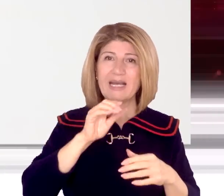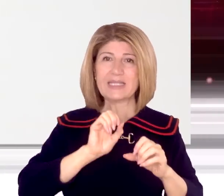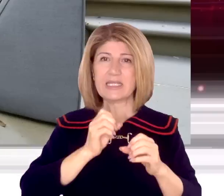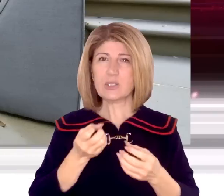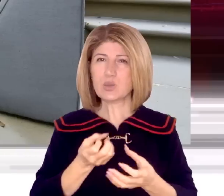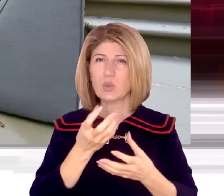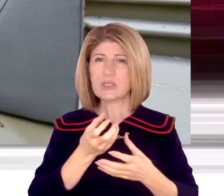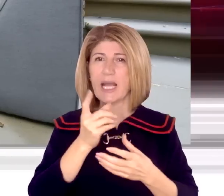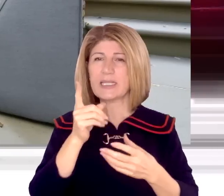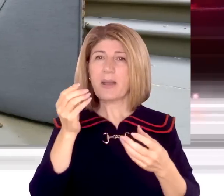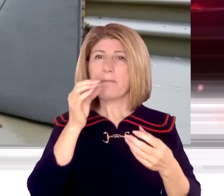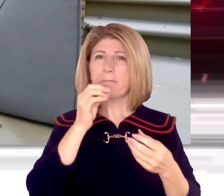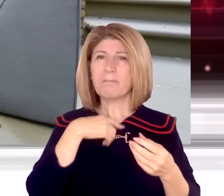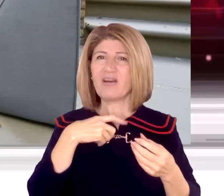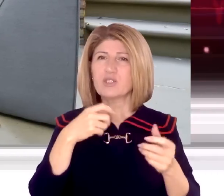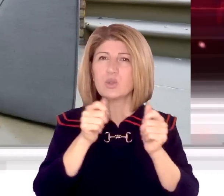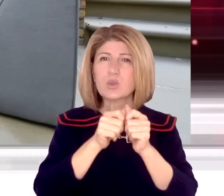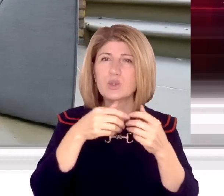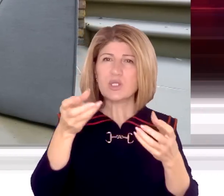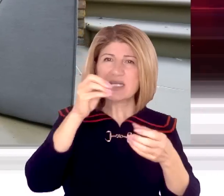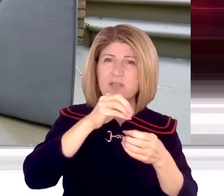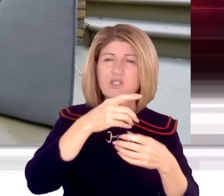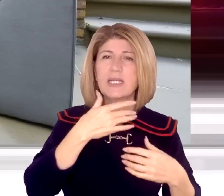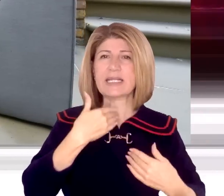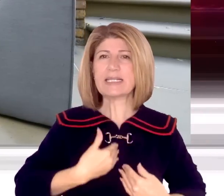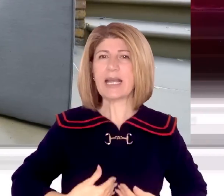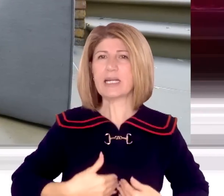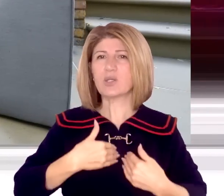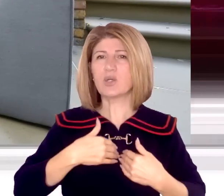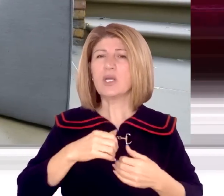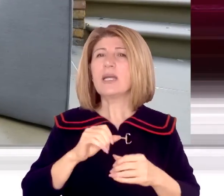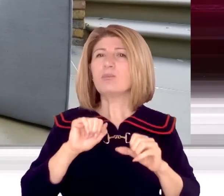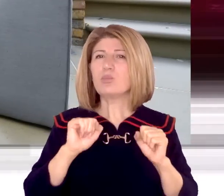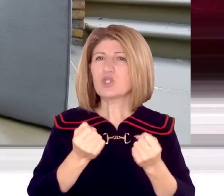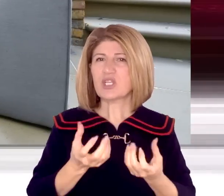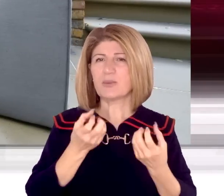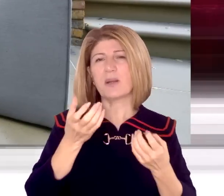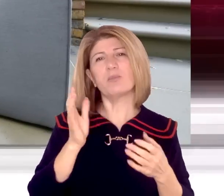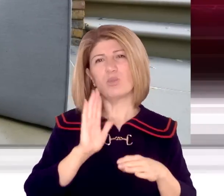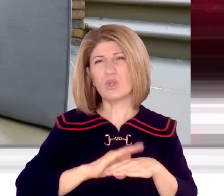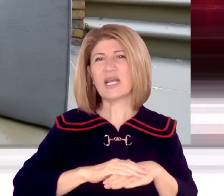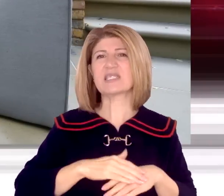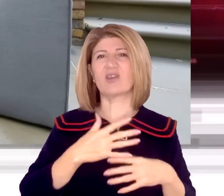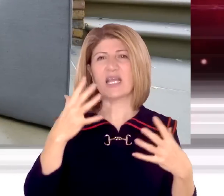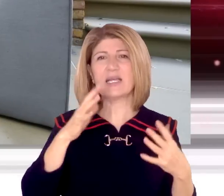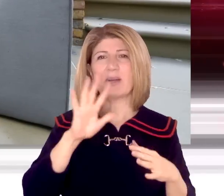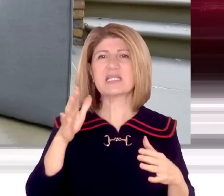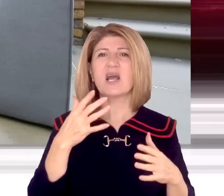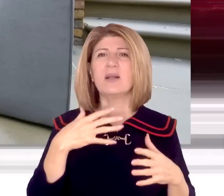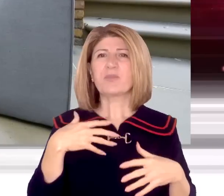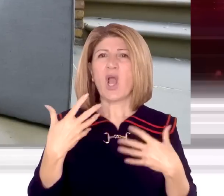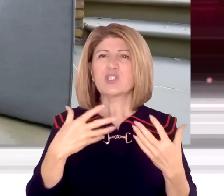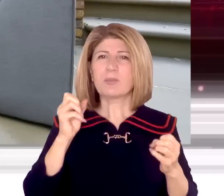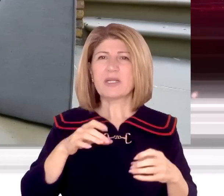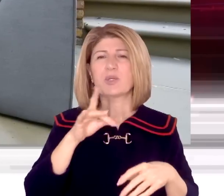ویتامین ای بود، در حقیقت بعد از سوختن باعث تولید یک ماده‌ای شده بود که کل ریه رو آسیب بهش زده بود